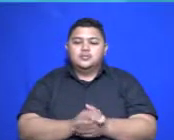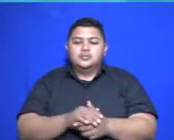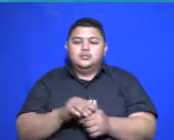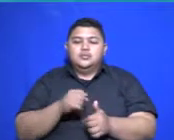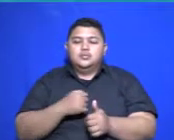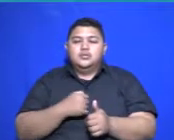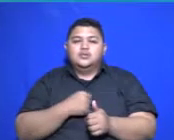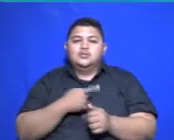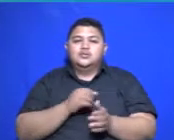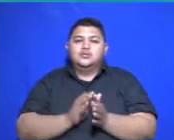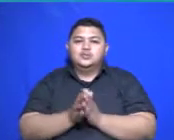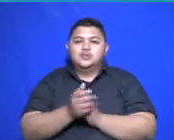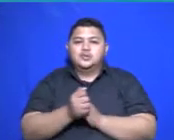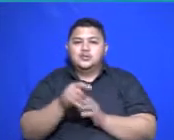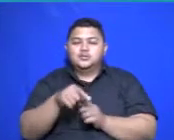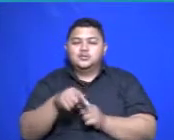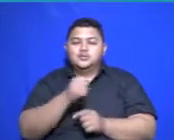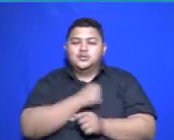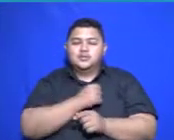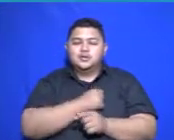membangkitkan prestasi-prestasi bangsa.